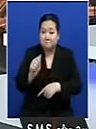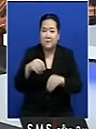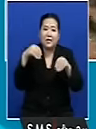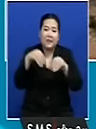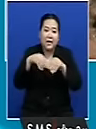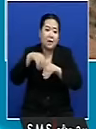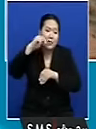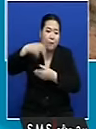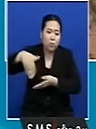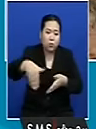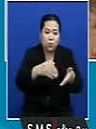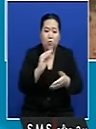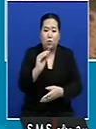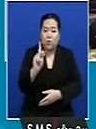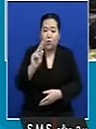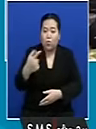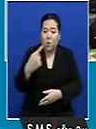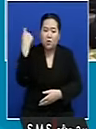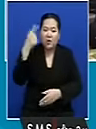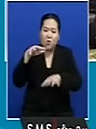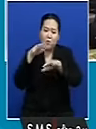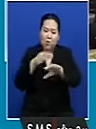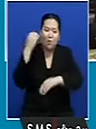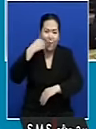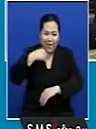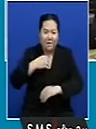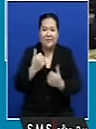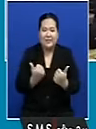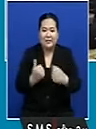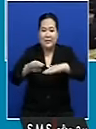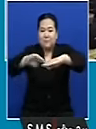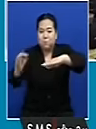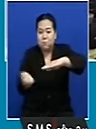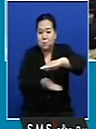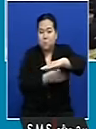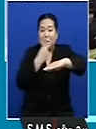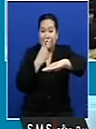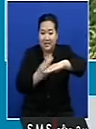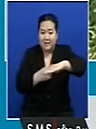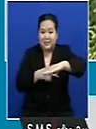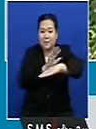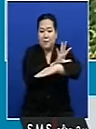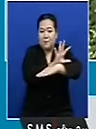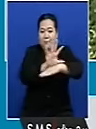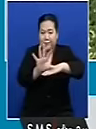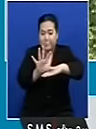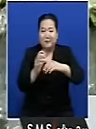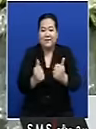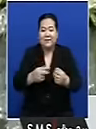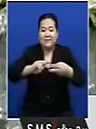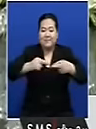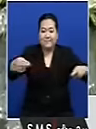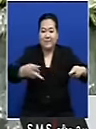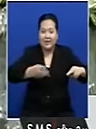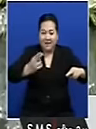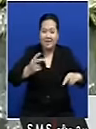ราะว่าเพิ่งจะมีพิธีเปิดไปกับสกายวอล์กที่สร้างยื่นออกมาจากหน้าผาเลยคุณอัจฉวินคะนี่แหละค่ะจากภาพที่เห็นคุณผู้ชมคะ